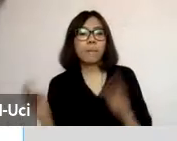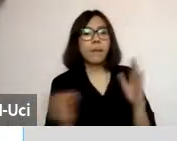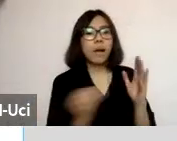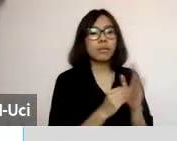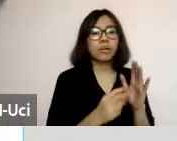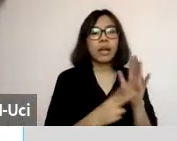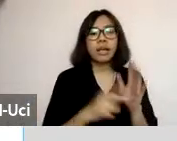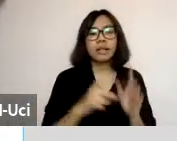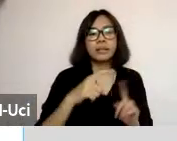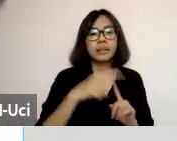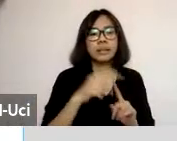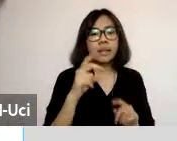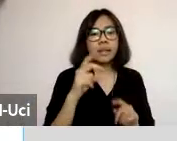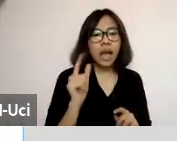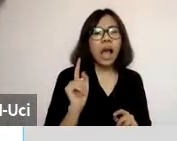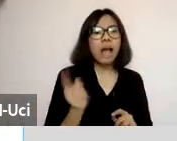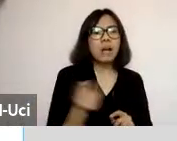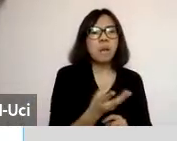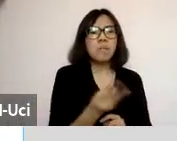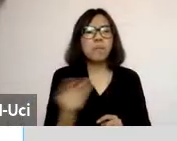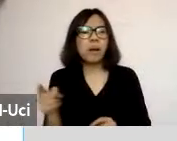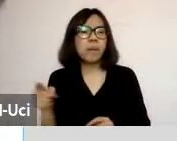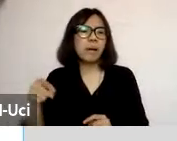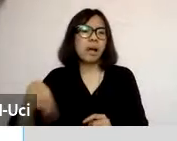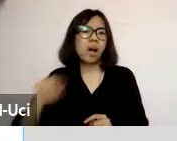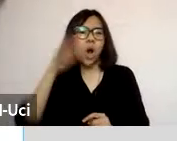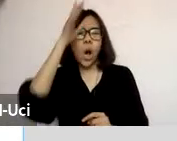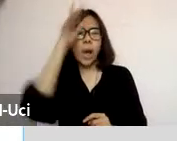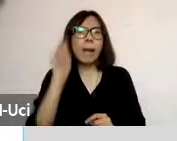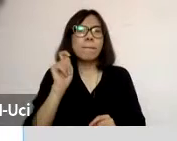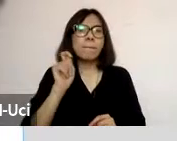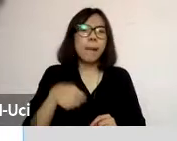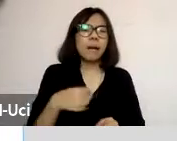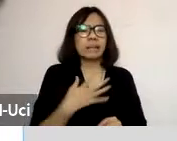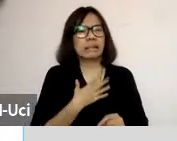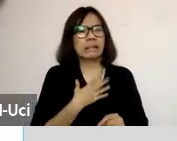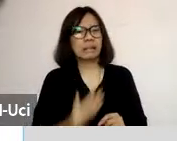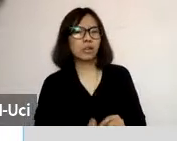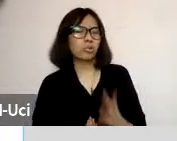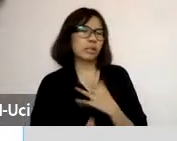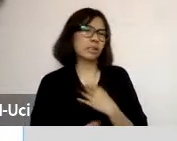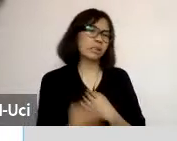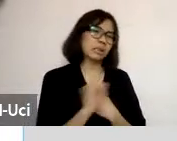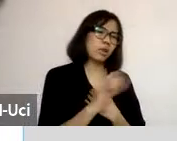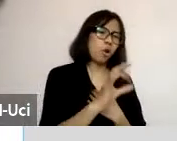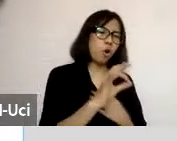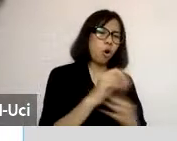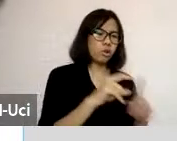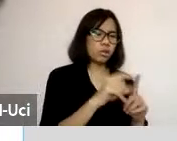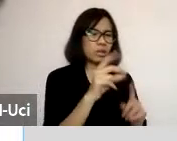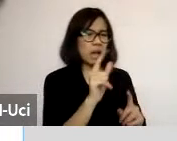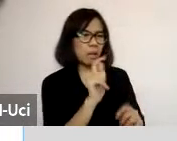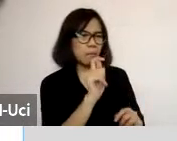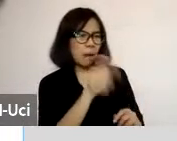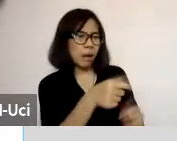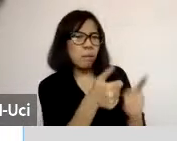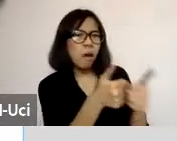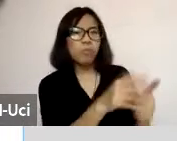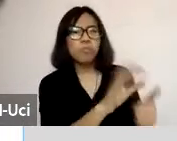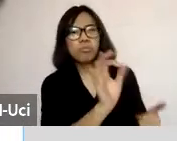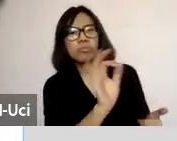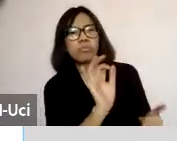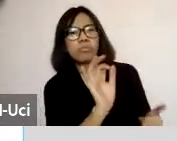tadi aja juga kemudian keluhan yang sampaikan oleh si pengguna Googe airnya rupanya enggak perform nah ini tetangga bahwa